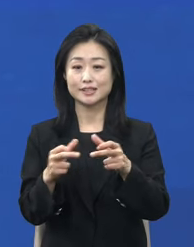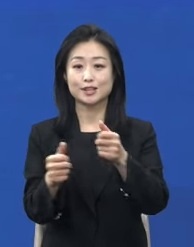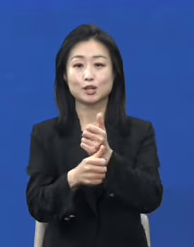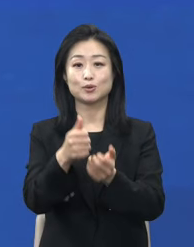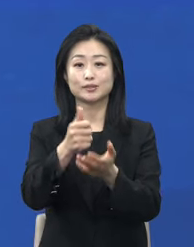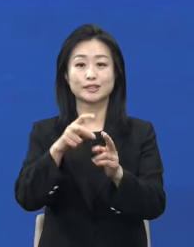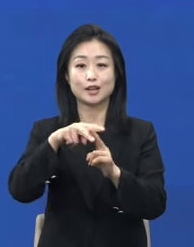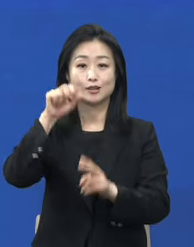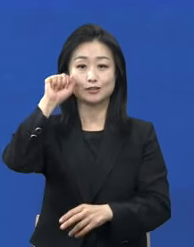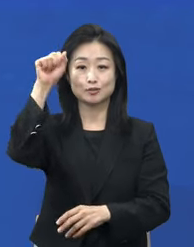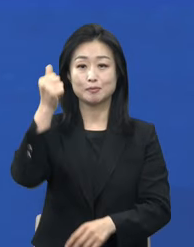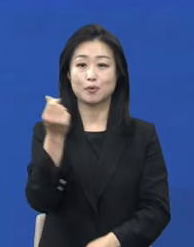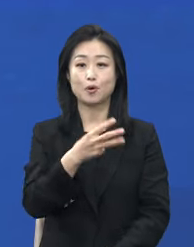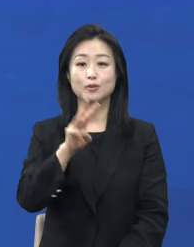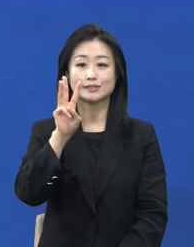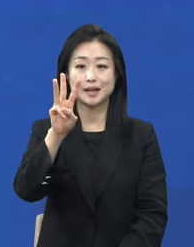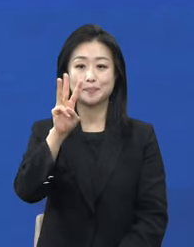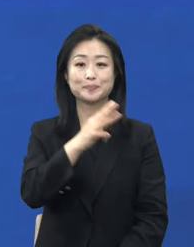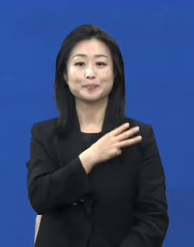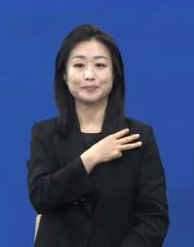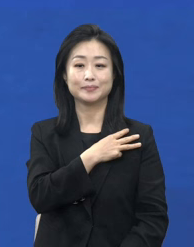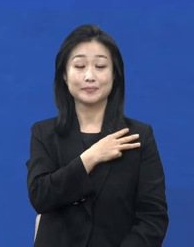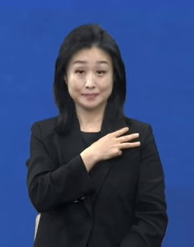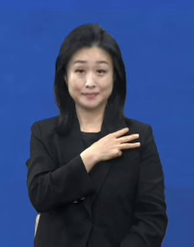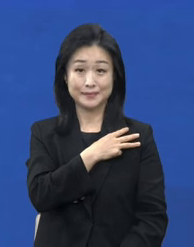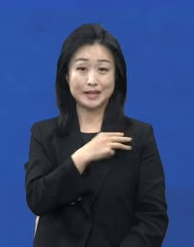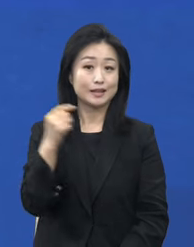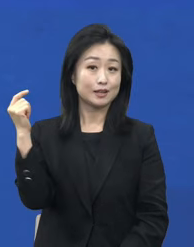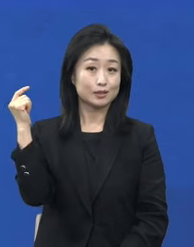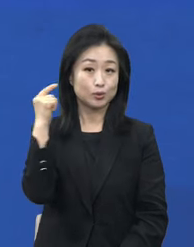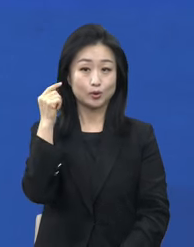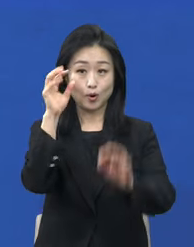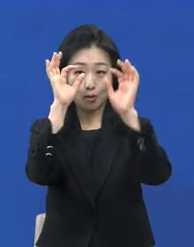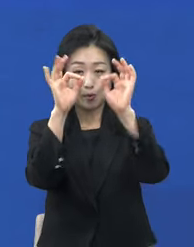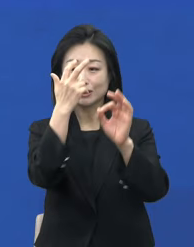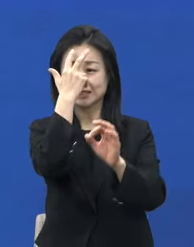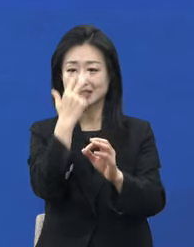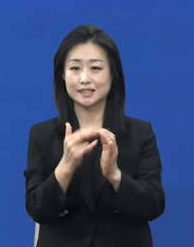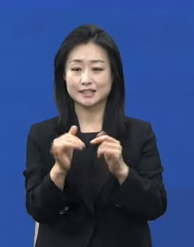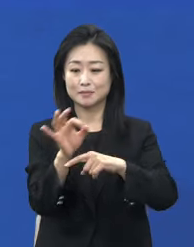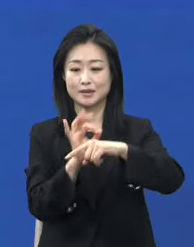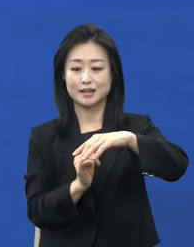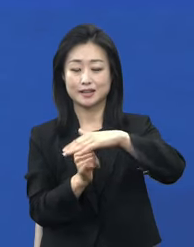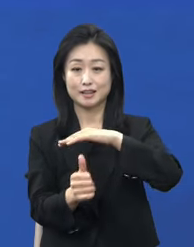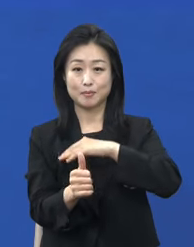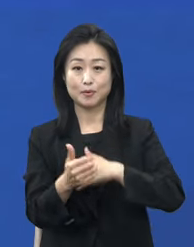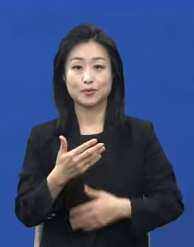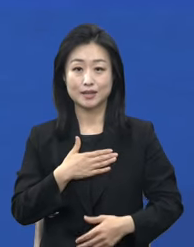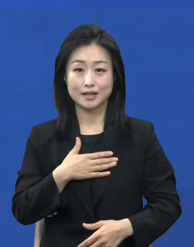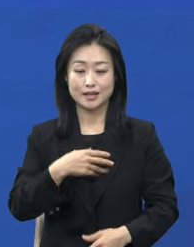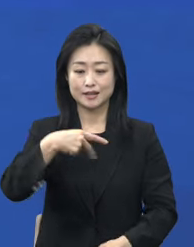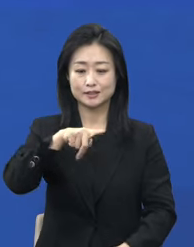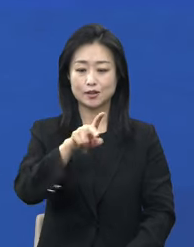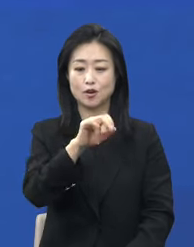장애인위원장 후보 기호 3번, 소리로 보는 시각장애인 비례대표 국회의원